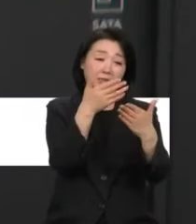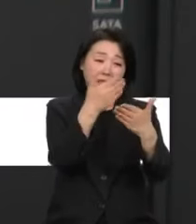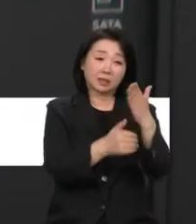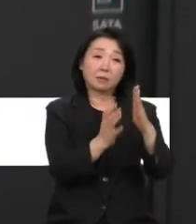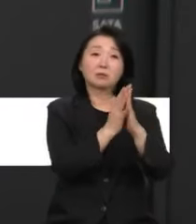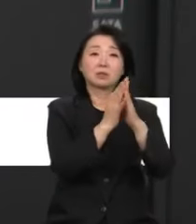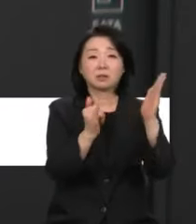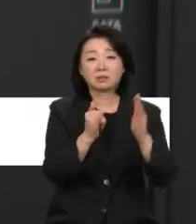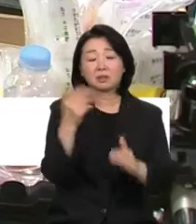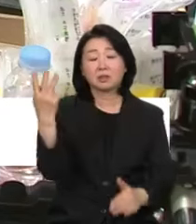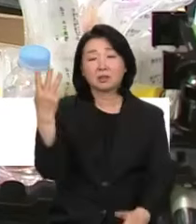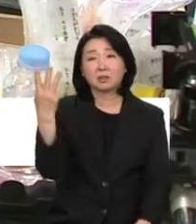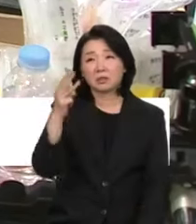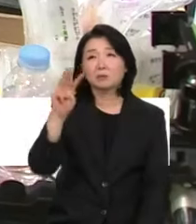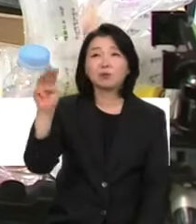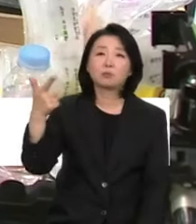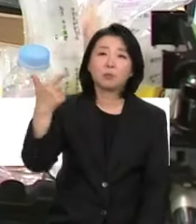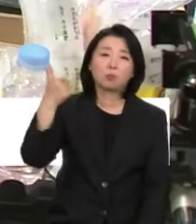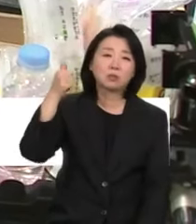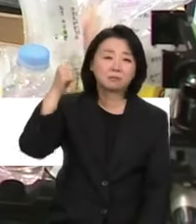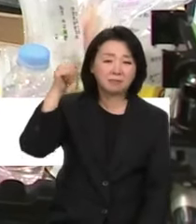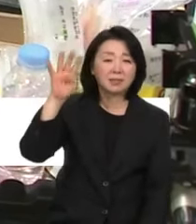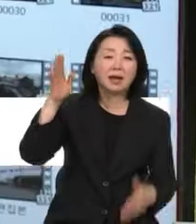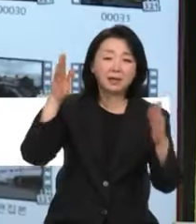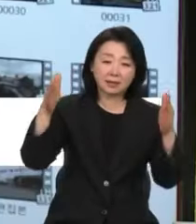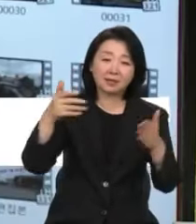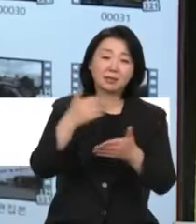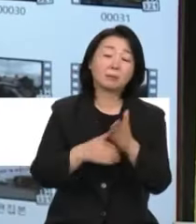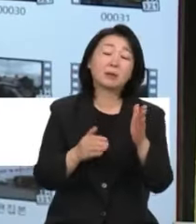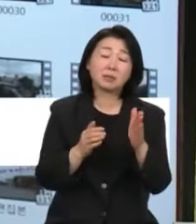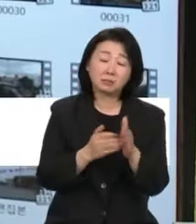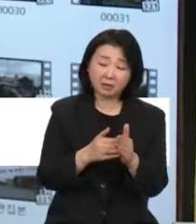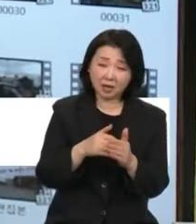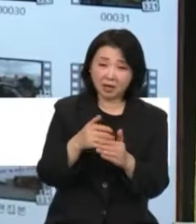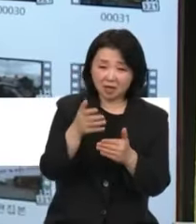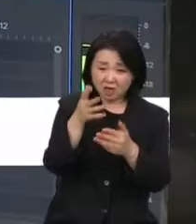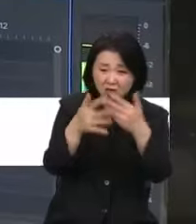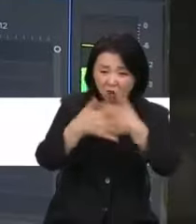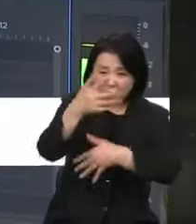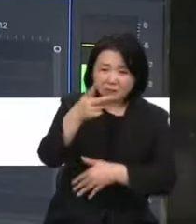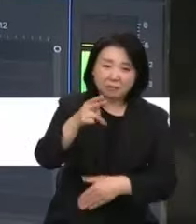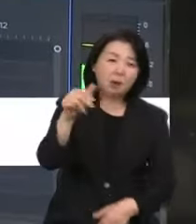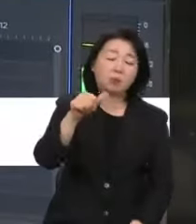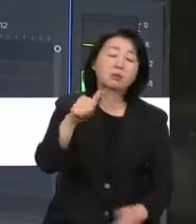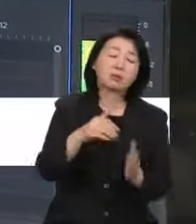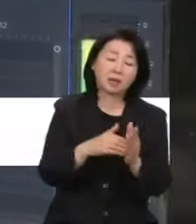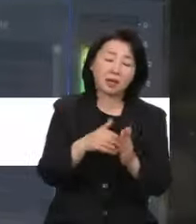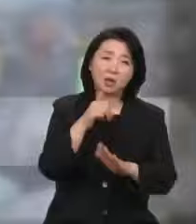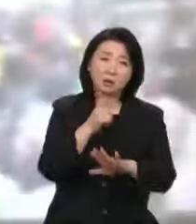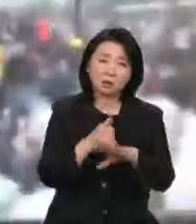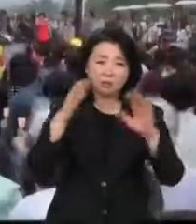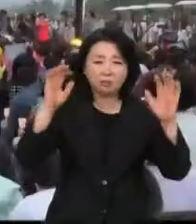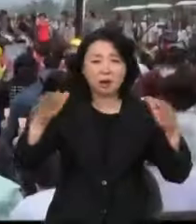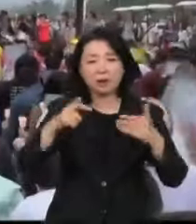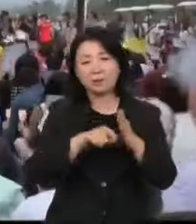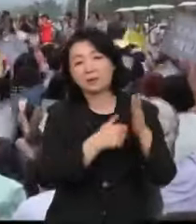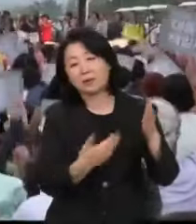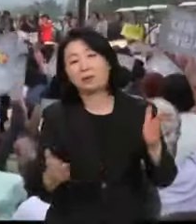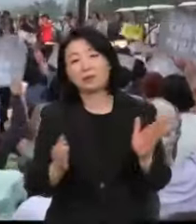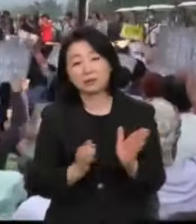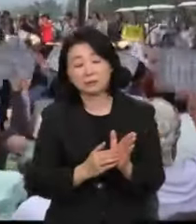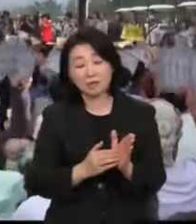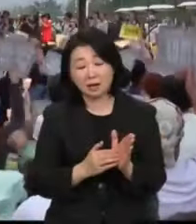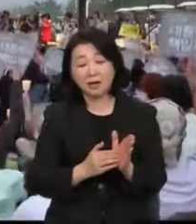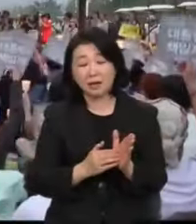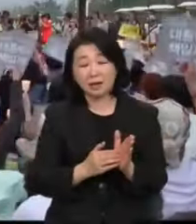3,654일이 쌓였습니다. 5천 개를 넘긴 영상은 조각조각 모여 영화 바람의 세월이 됐습니다. 영화가